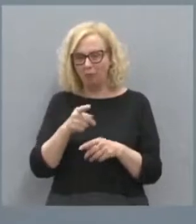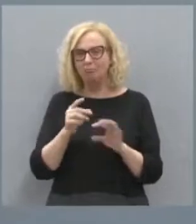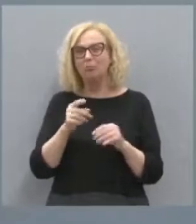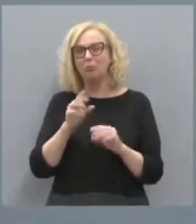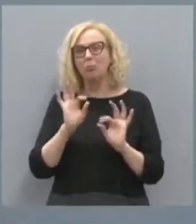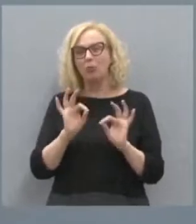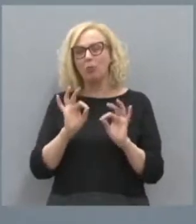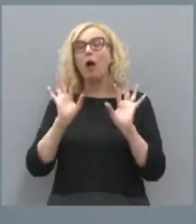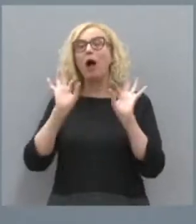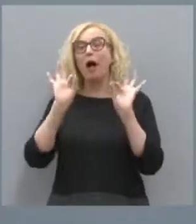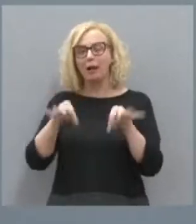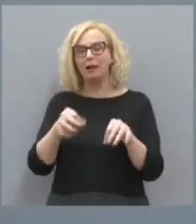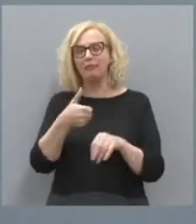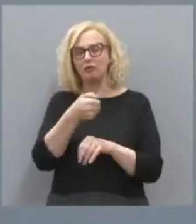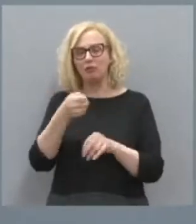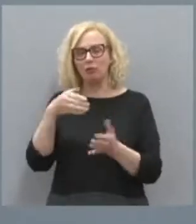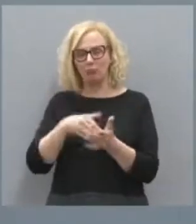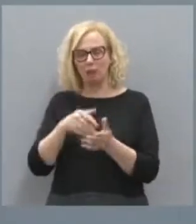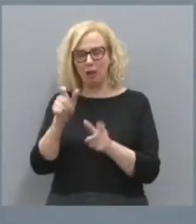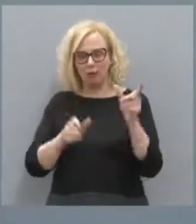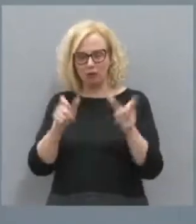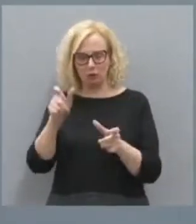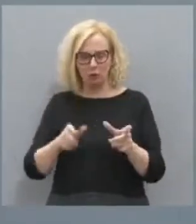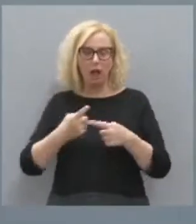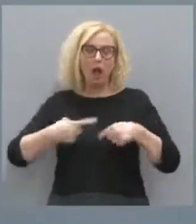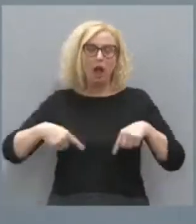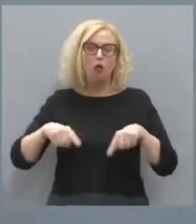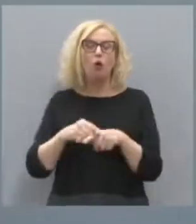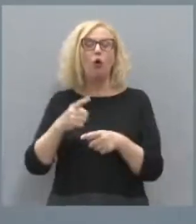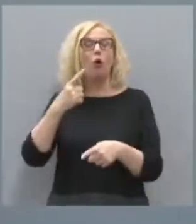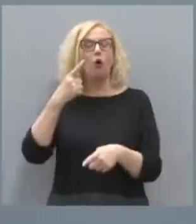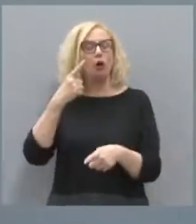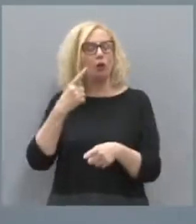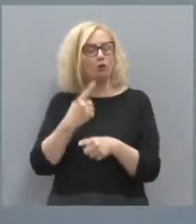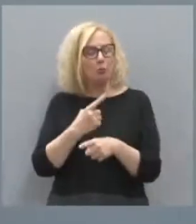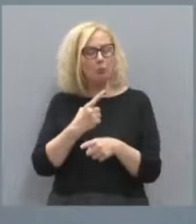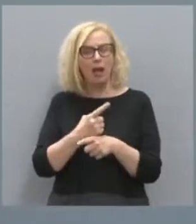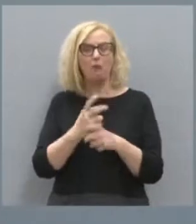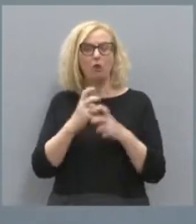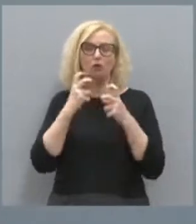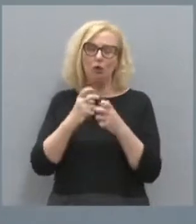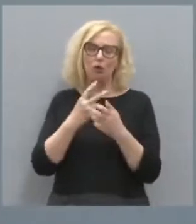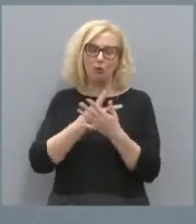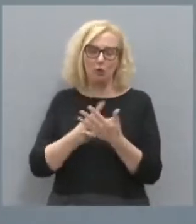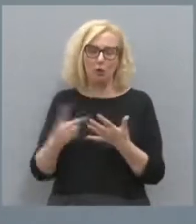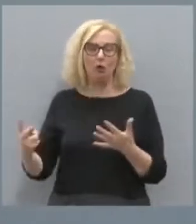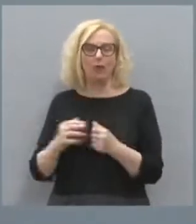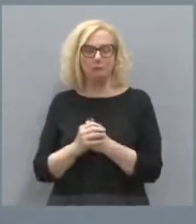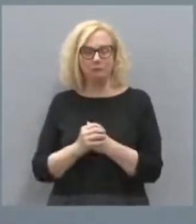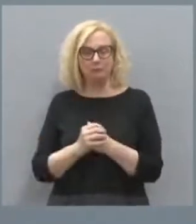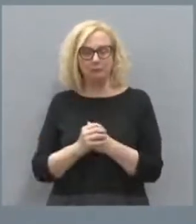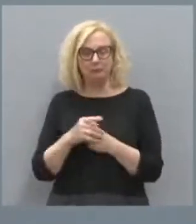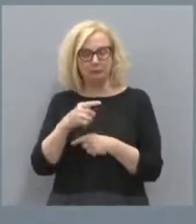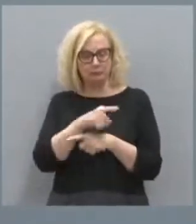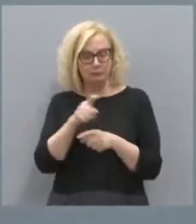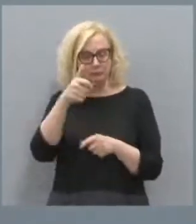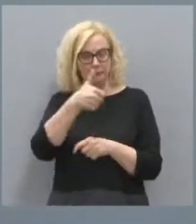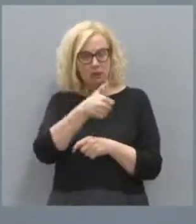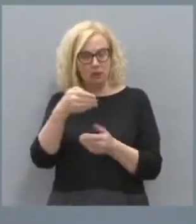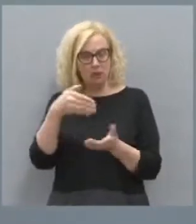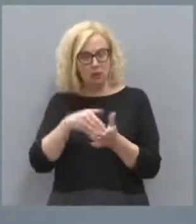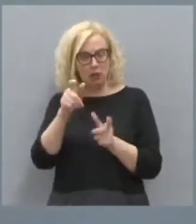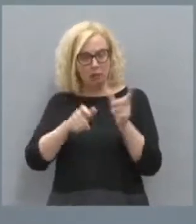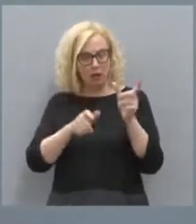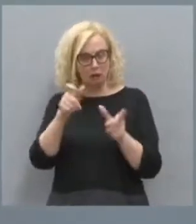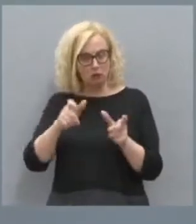abbiamo il dovere di provarci abbiamo il dovere civico di provarci metteremo in sicurezza queste 100mila persone